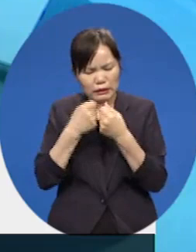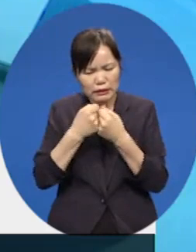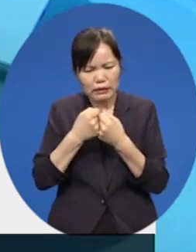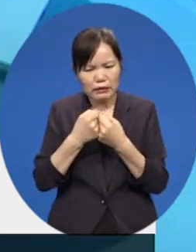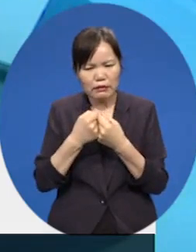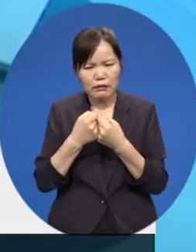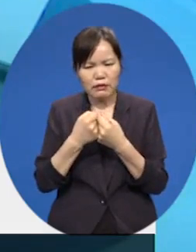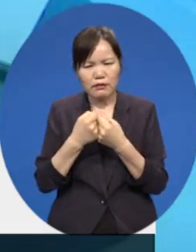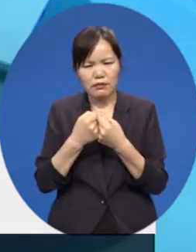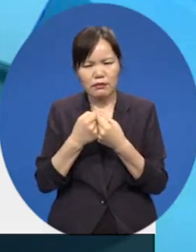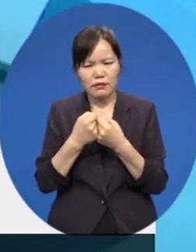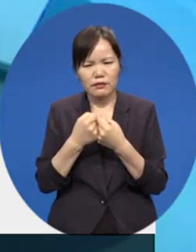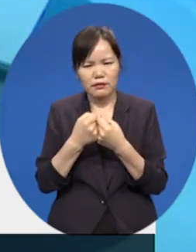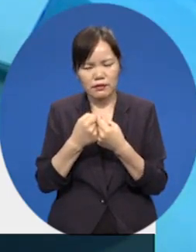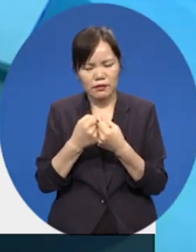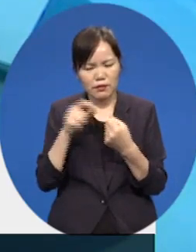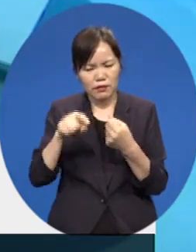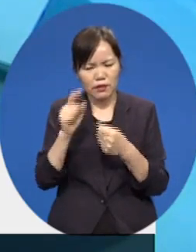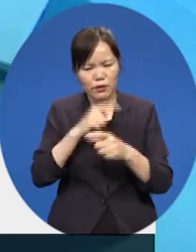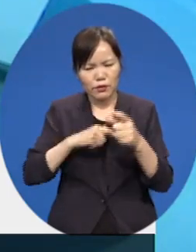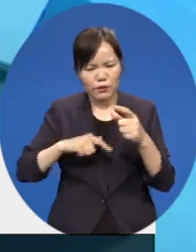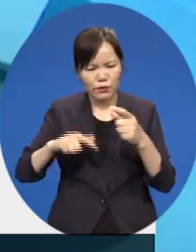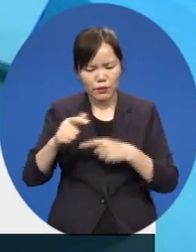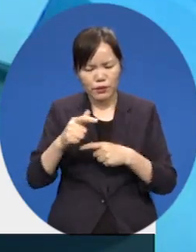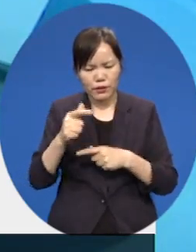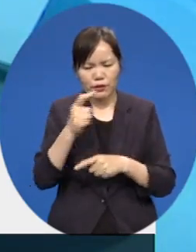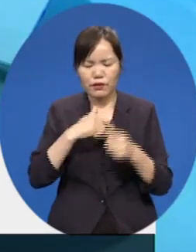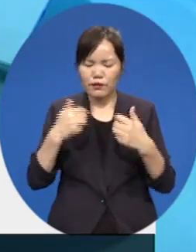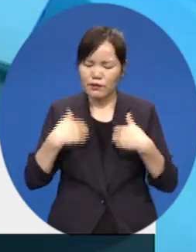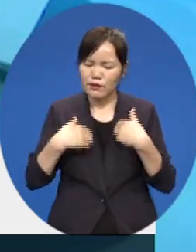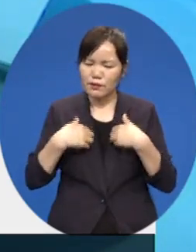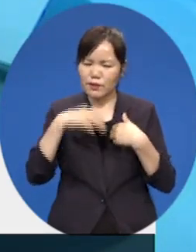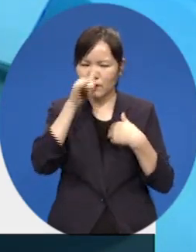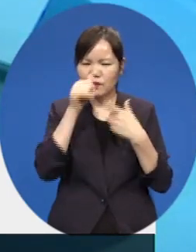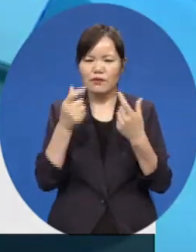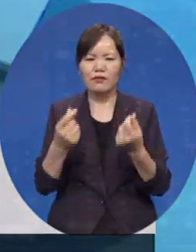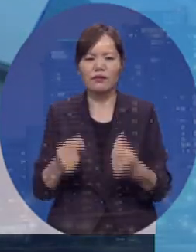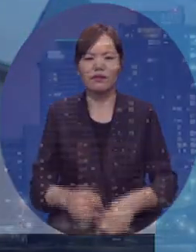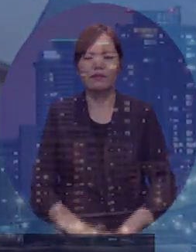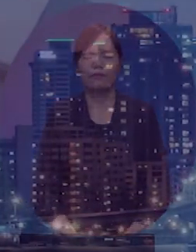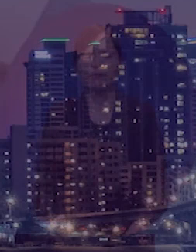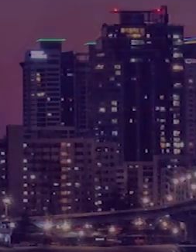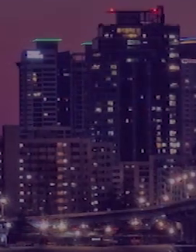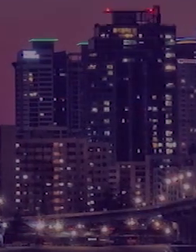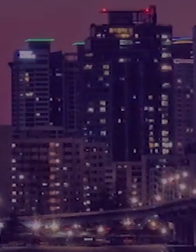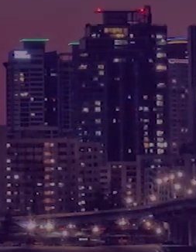전까지의 이 신경전이 오히려 좀 잔재미를 좀 주지 않을까 뭐 이런 생각도 좀 해봅니다.